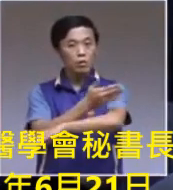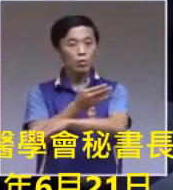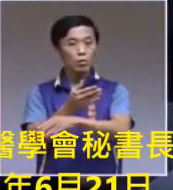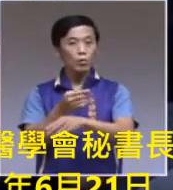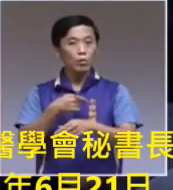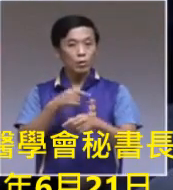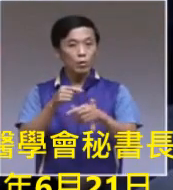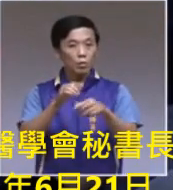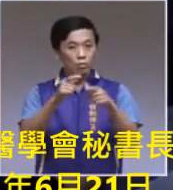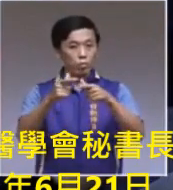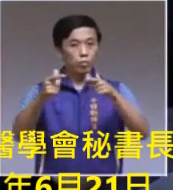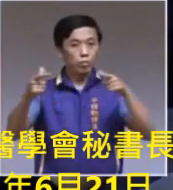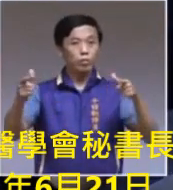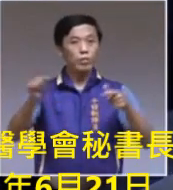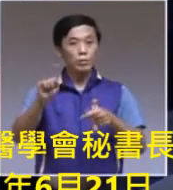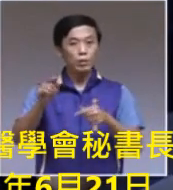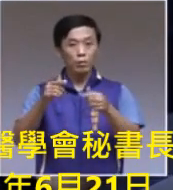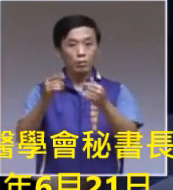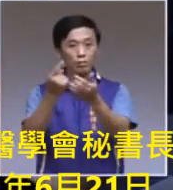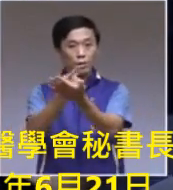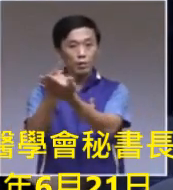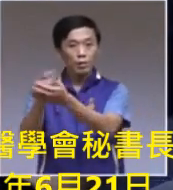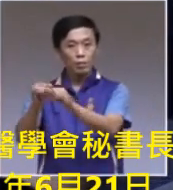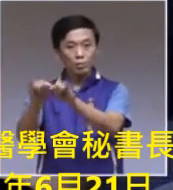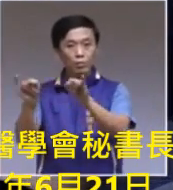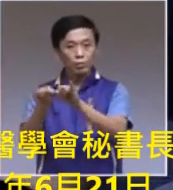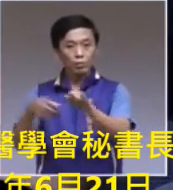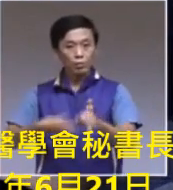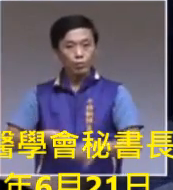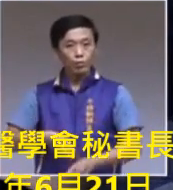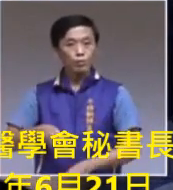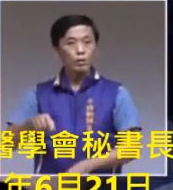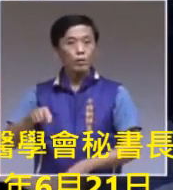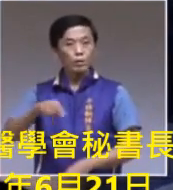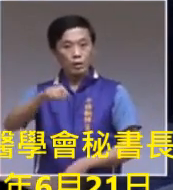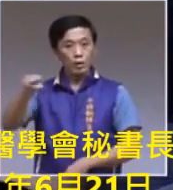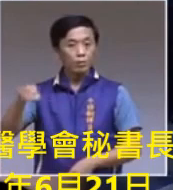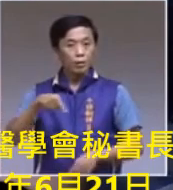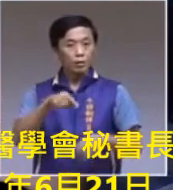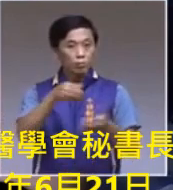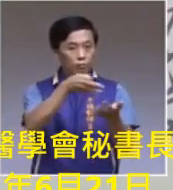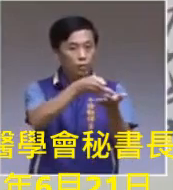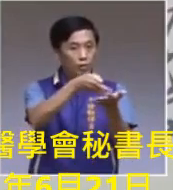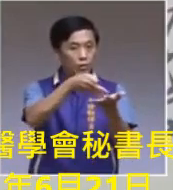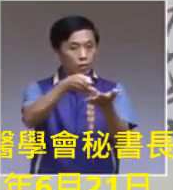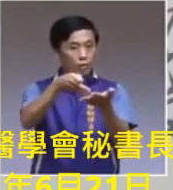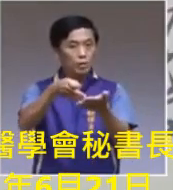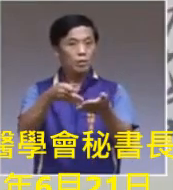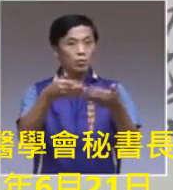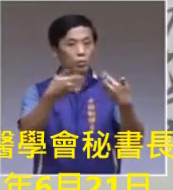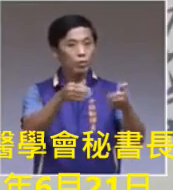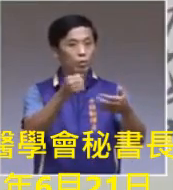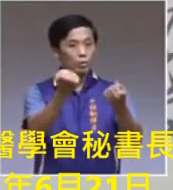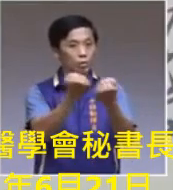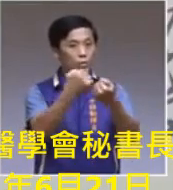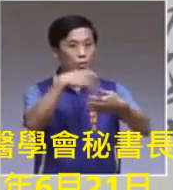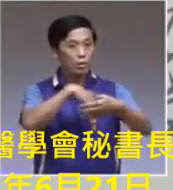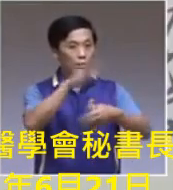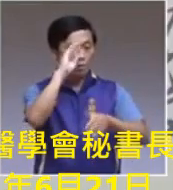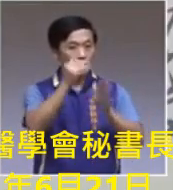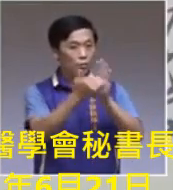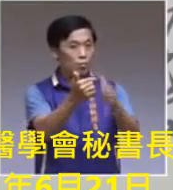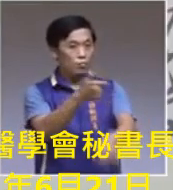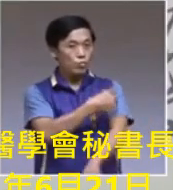到所有的孕妇都可以来登记接受莫德纳疫苗的注射。